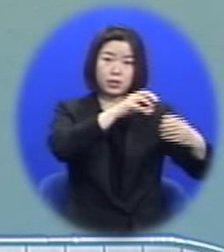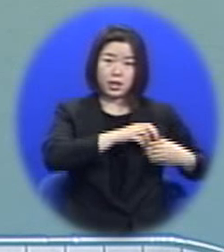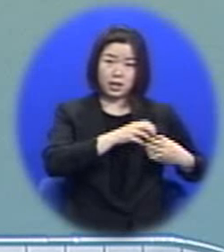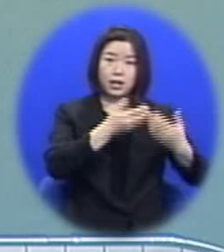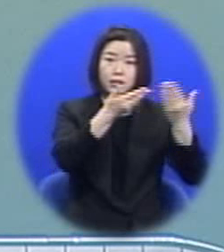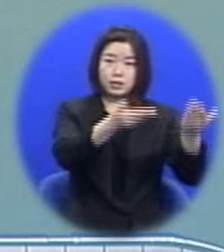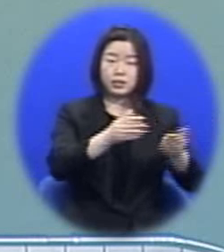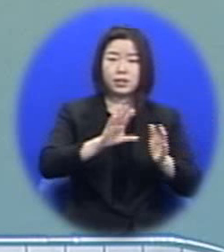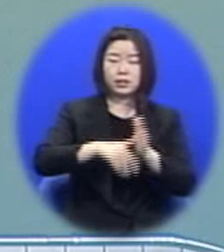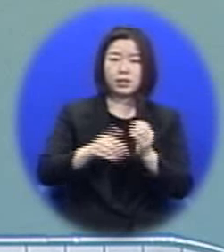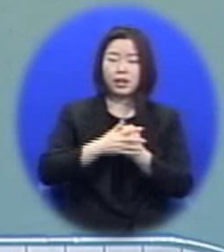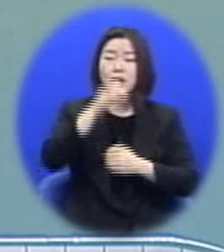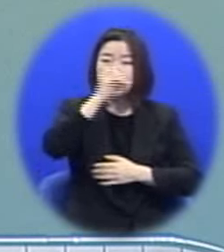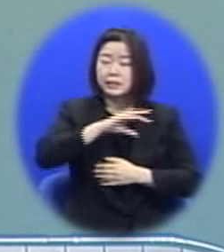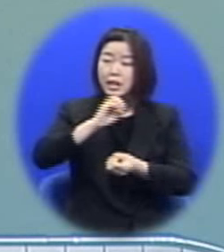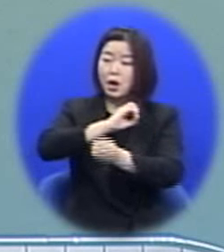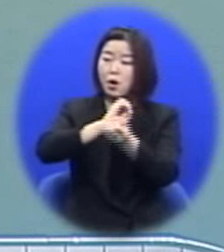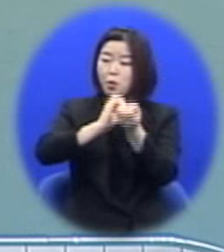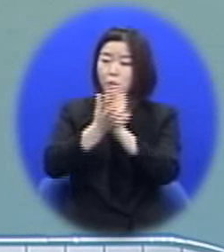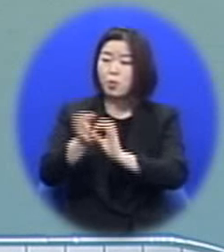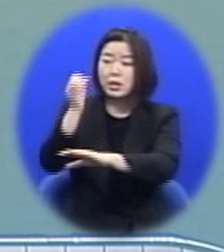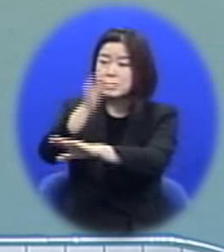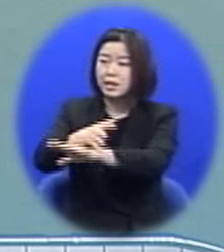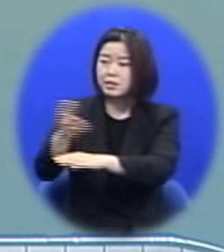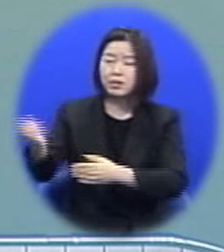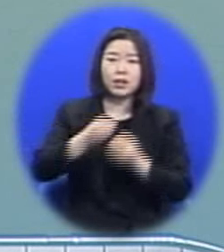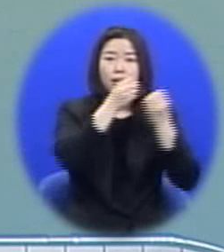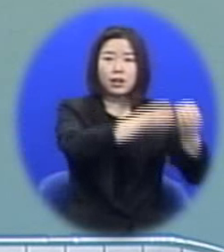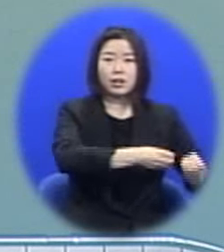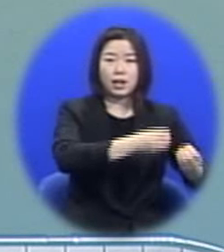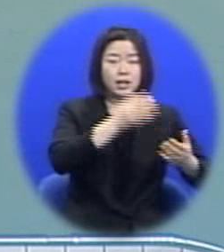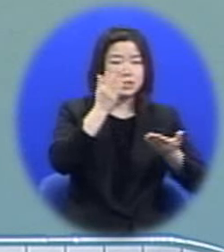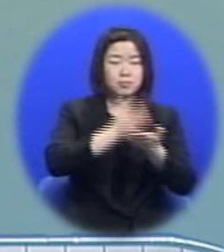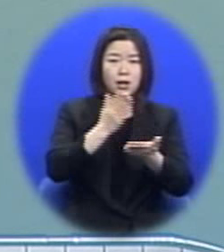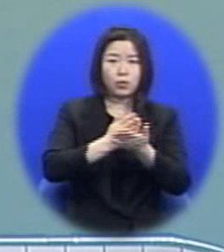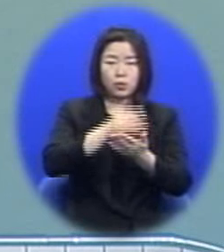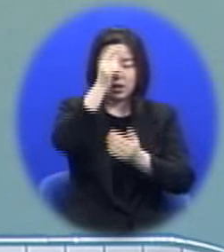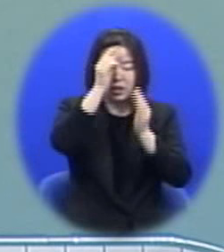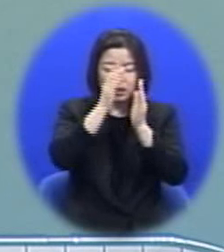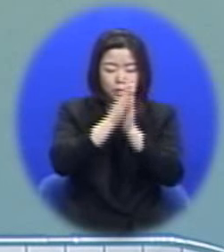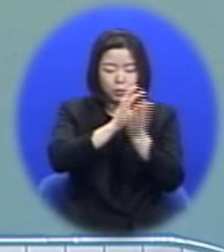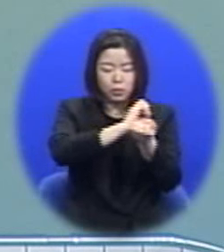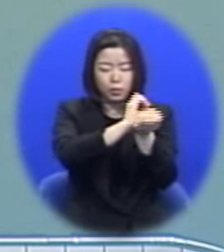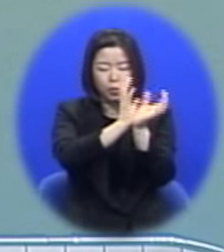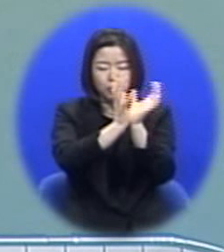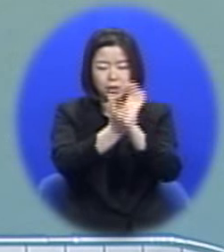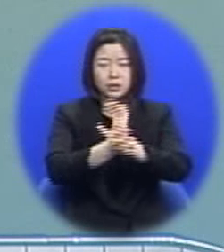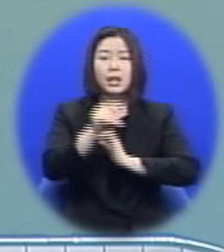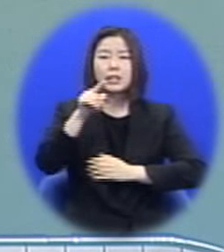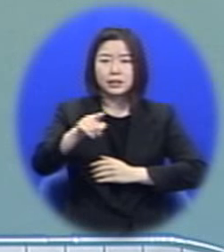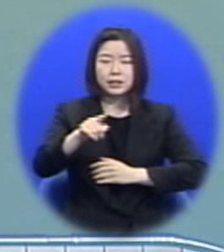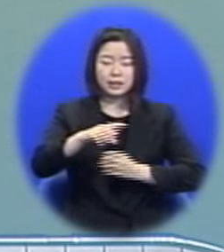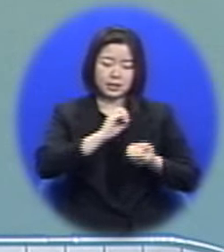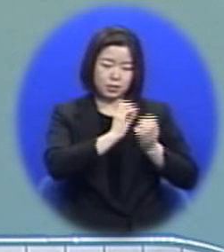그냥 꽃을 사다가 달아드리지 말고 기도로 꽃을 피워서 그 카네이션을 달아드리죠.